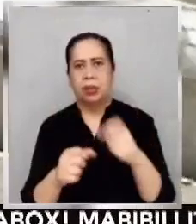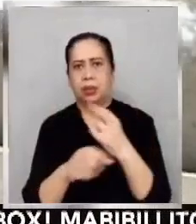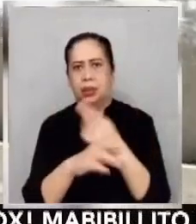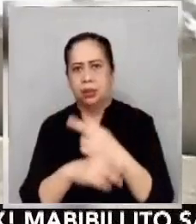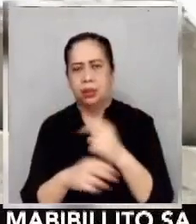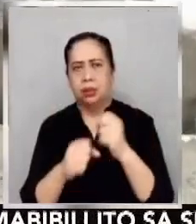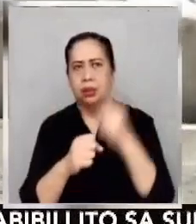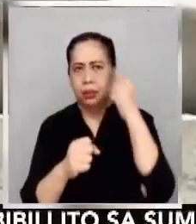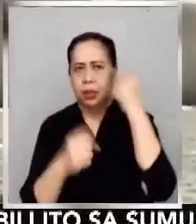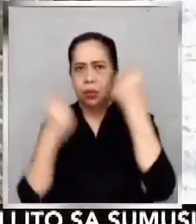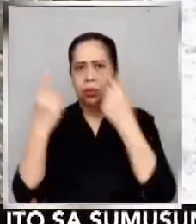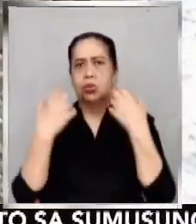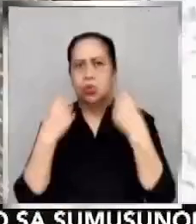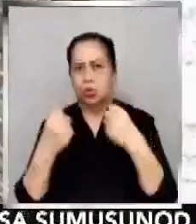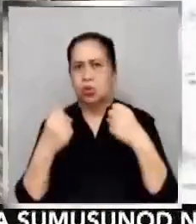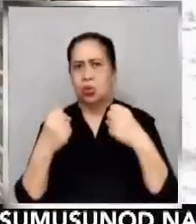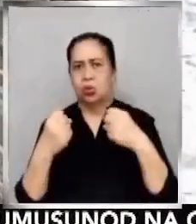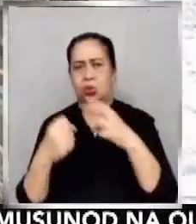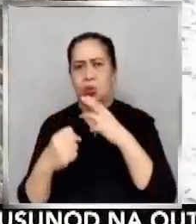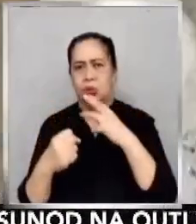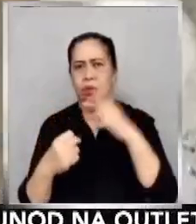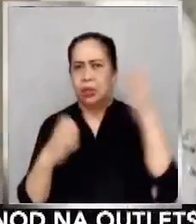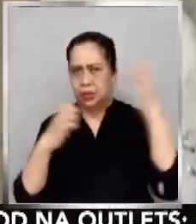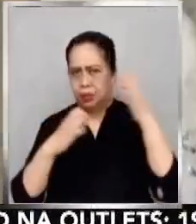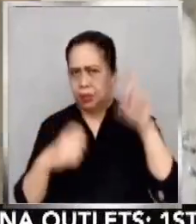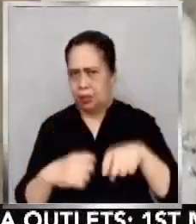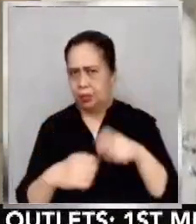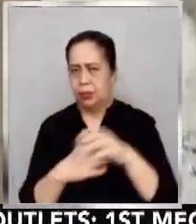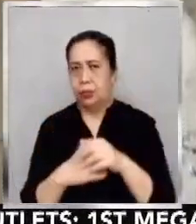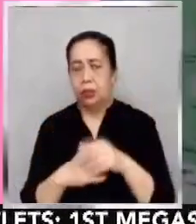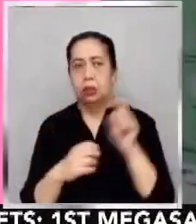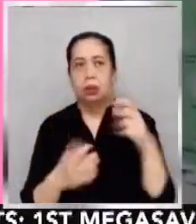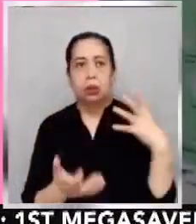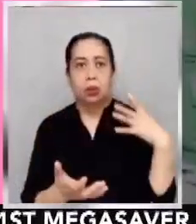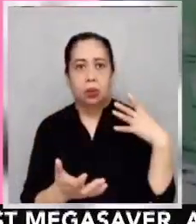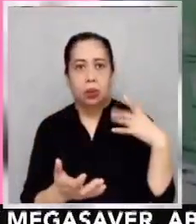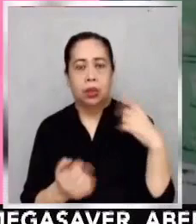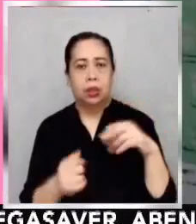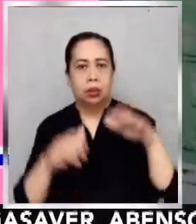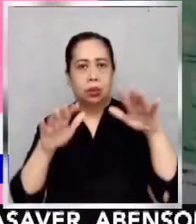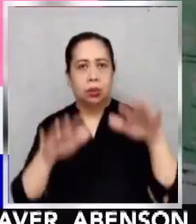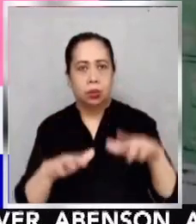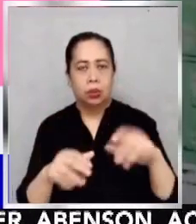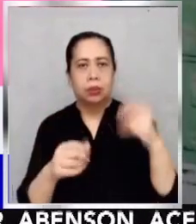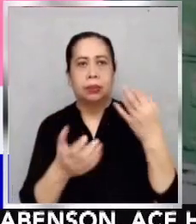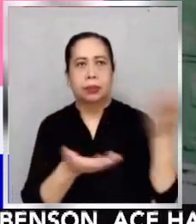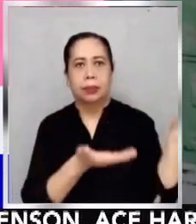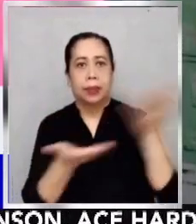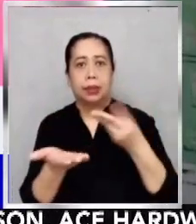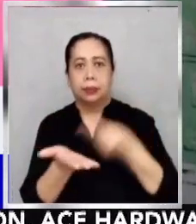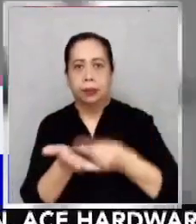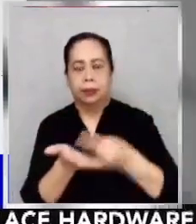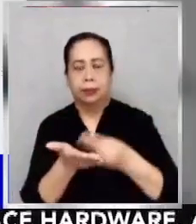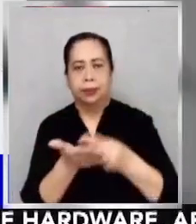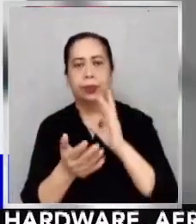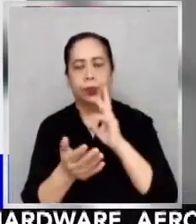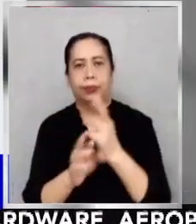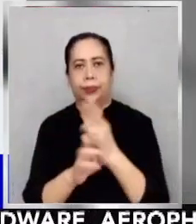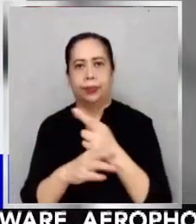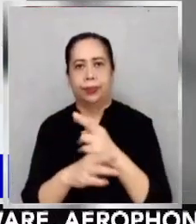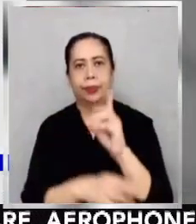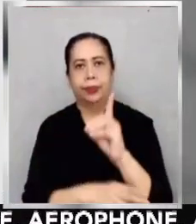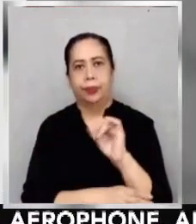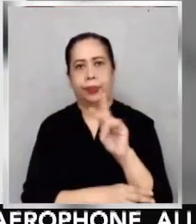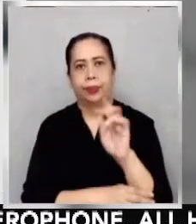lakas na bugso ng tubig. Inaantay na lang po nila ang pagbaba ng pondo para magawa po yung nasirang dike. Ayon